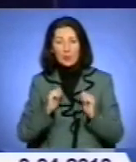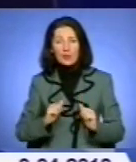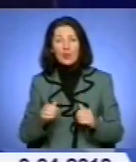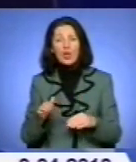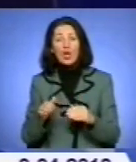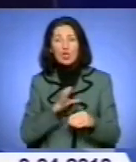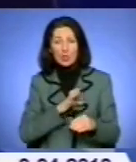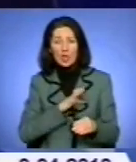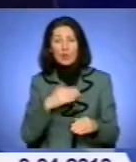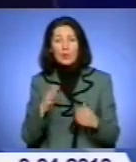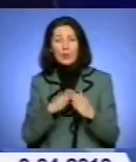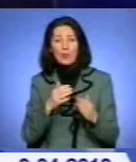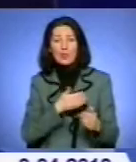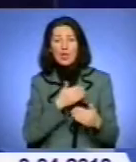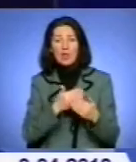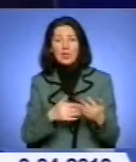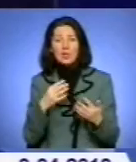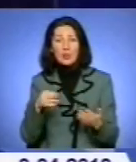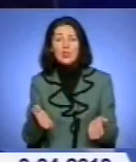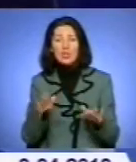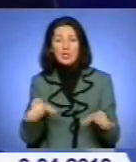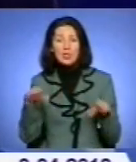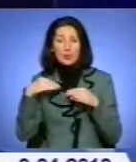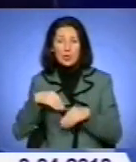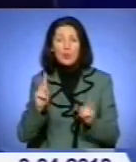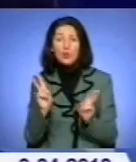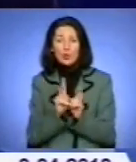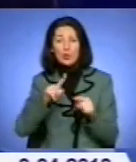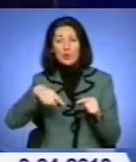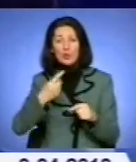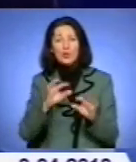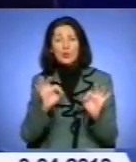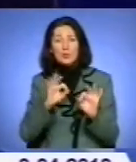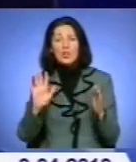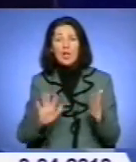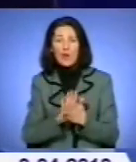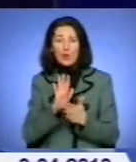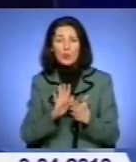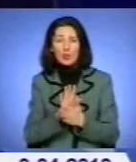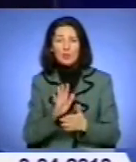оселях бажає вам канал ТТБ. Залишайтеся разом з нами і до зустрічі у наступних інформаційних випусках.